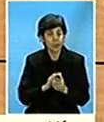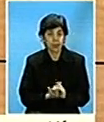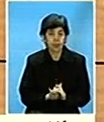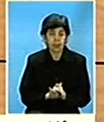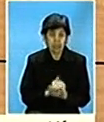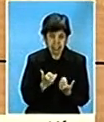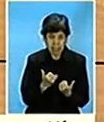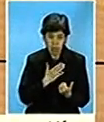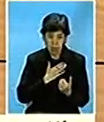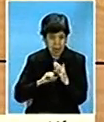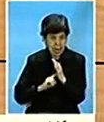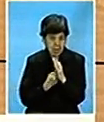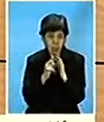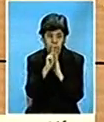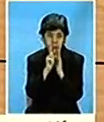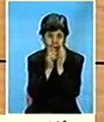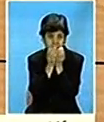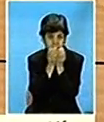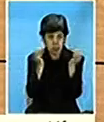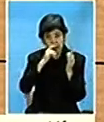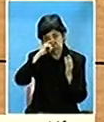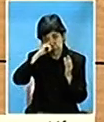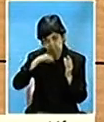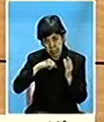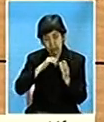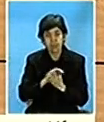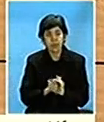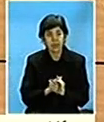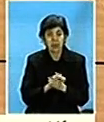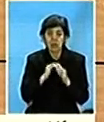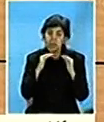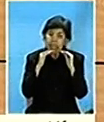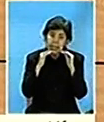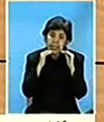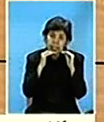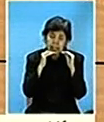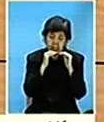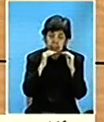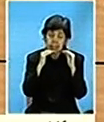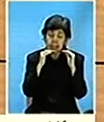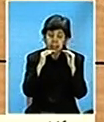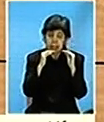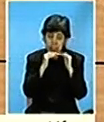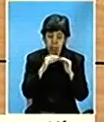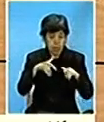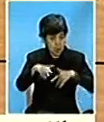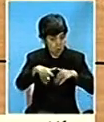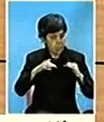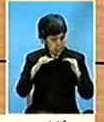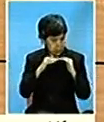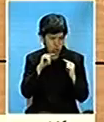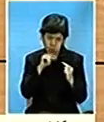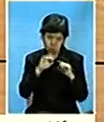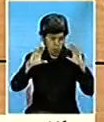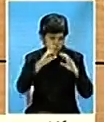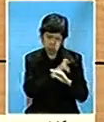อนนี้ผมขอเริ่มที่รัฐธรรมนูญแห่งราชอาณาจักรไทยในเรื่องของสิทธิที่ประชาชนจะได้รับจากรัฐ